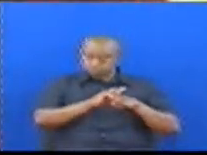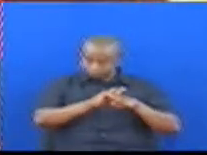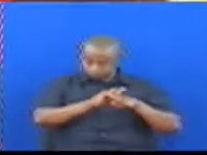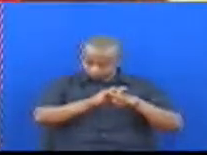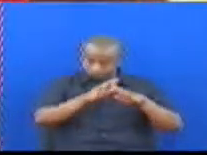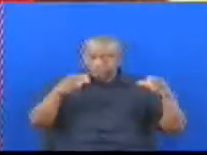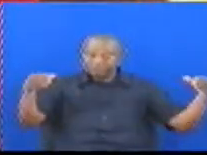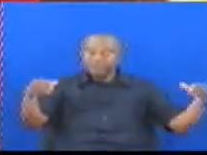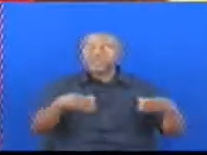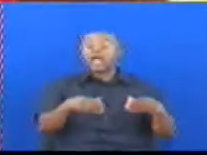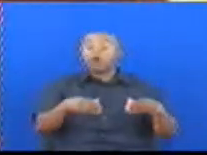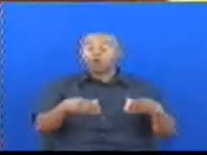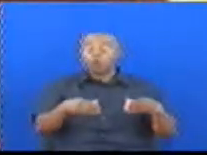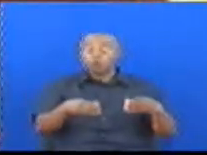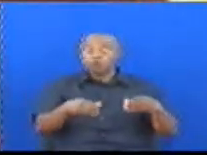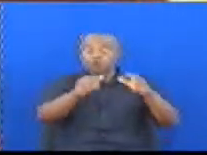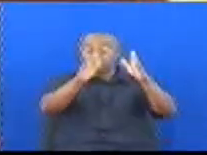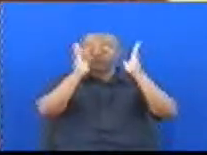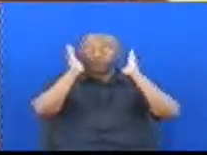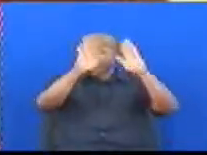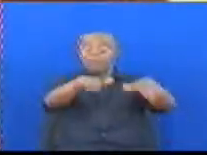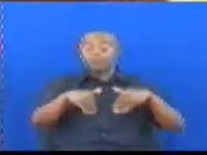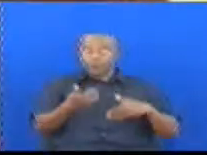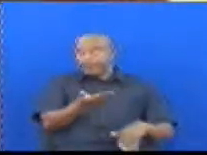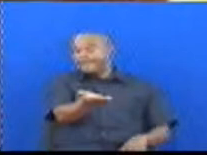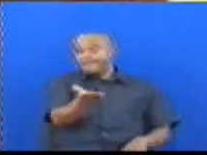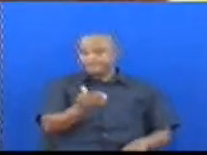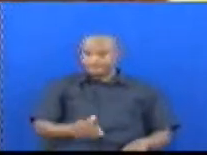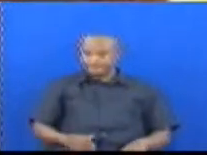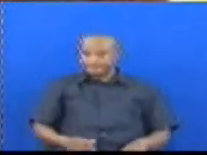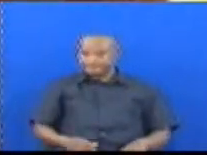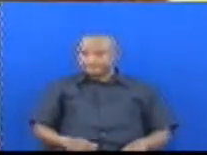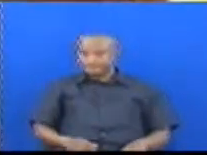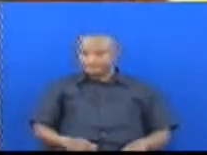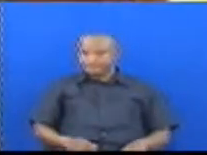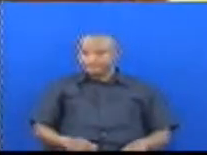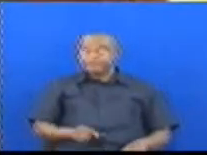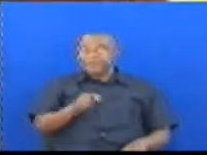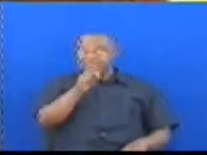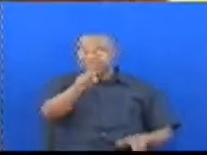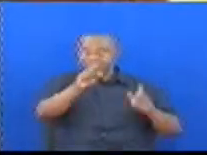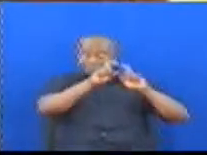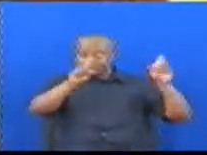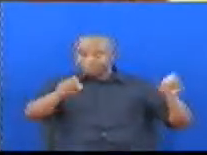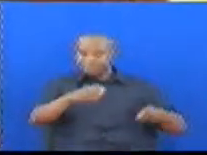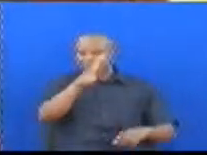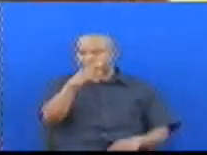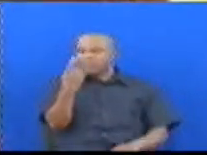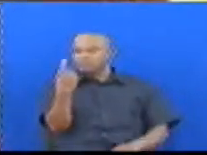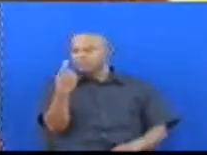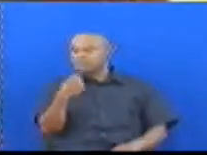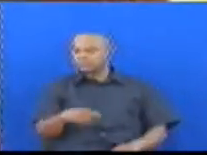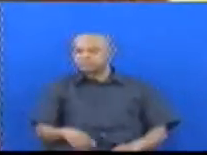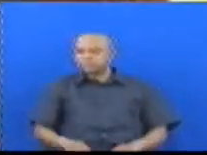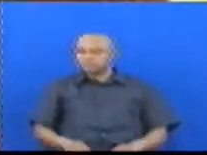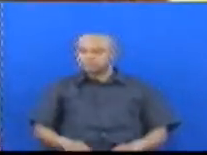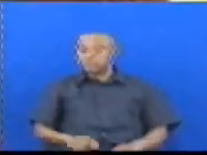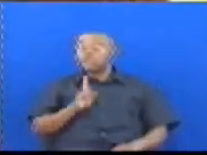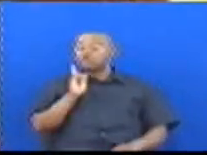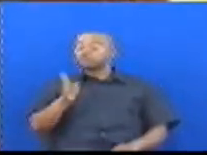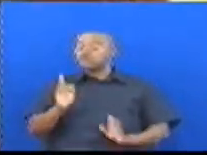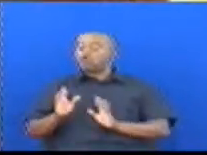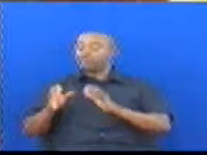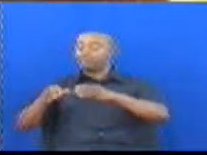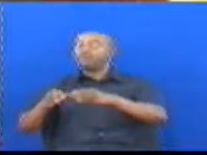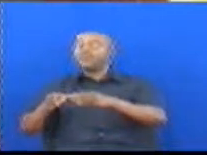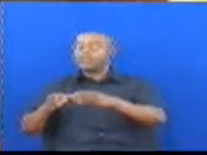tunazungumzia powers za bunge ambayo hii ni clause ya 41. Tuna tume ya bunge,